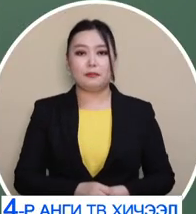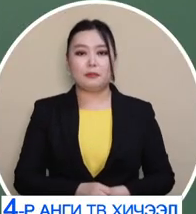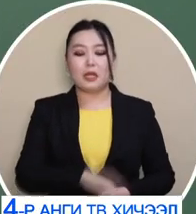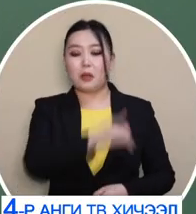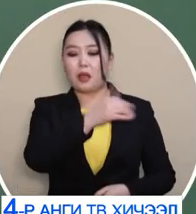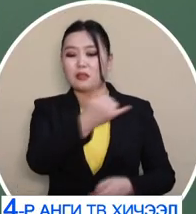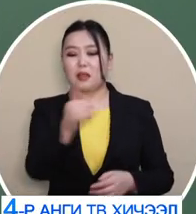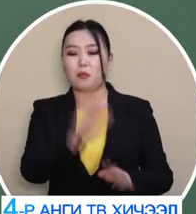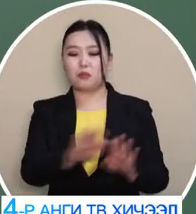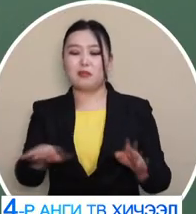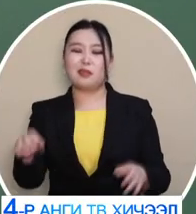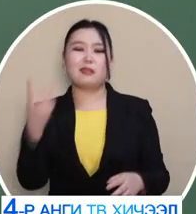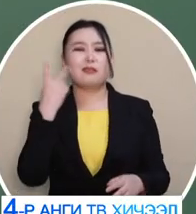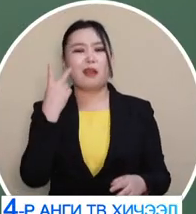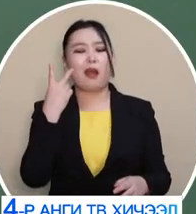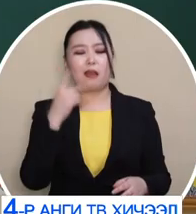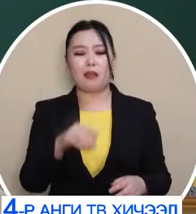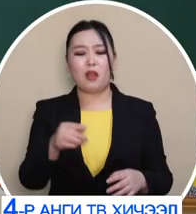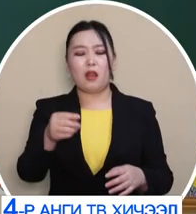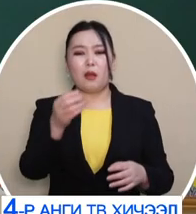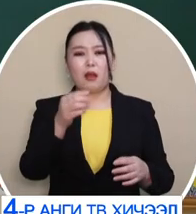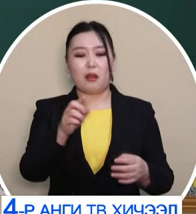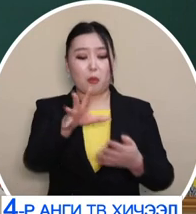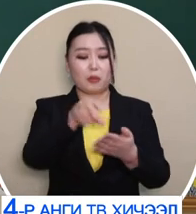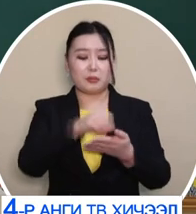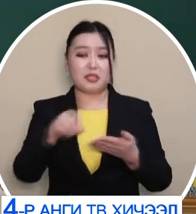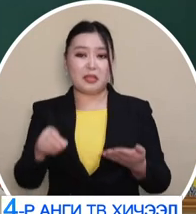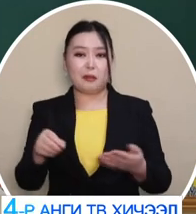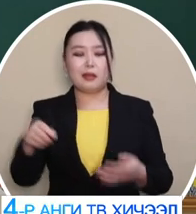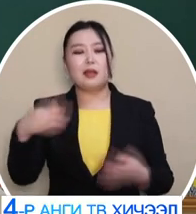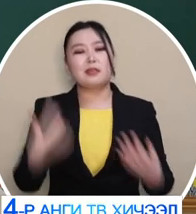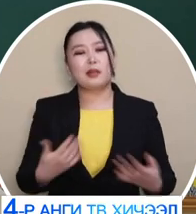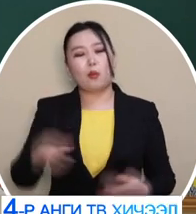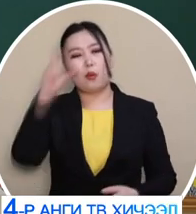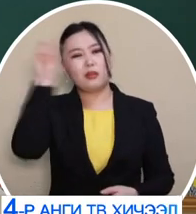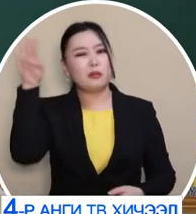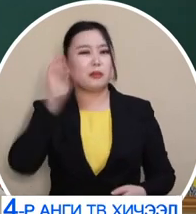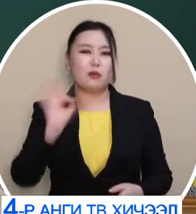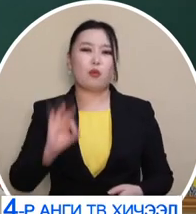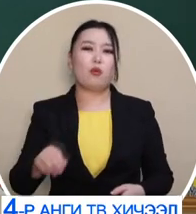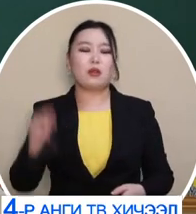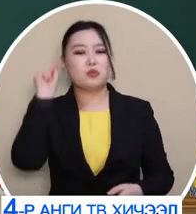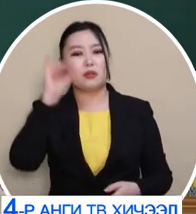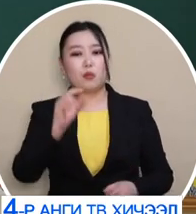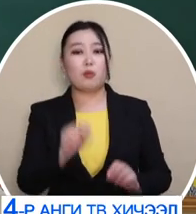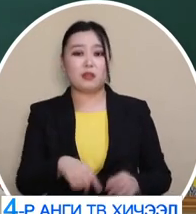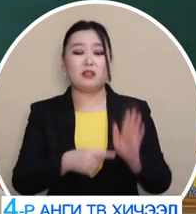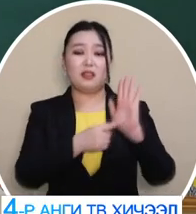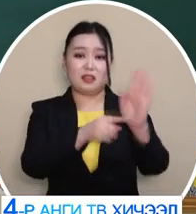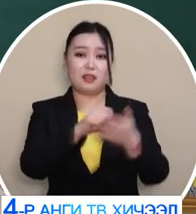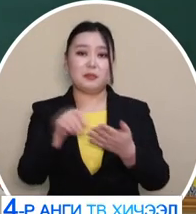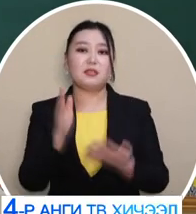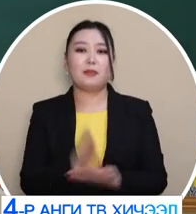байнга будаа идээд байвал залах уу, эрдэм мэдлэггүй, сурлах сайтай болж чадахгүй шүү гэсэн санааг энд илэрхийлэн